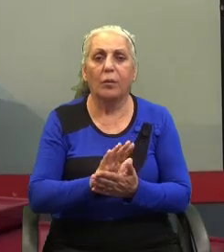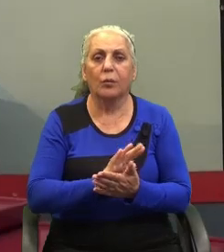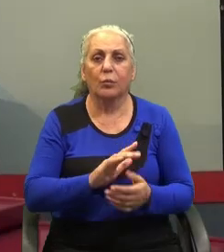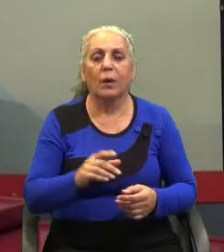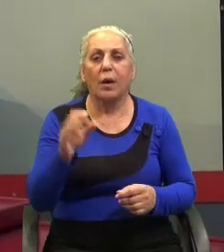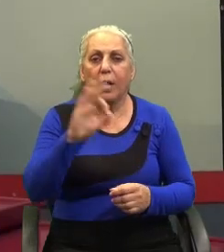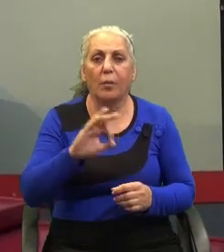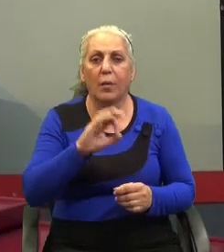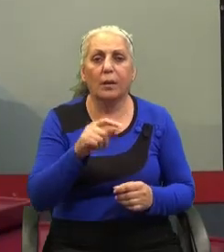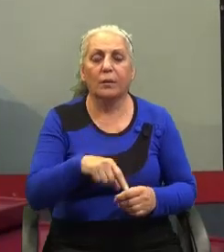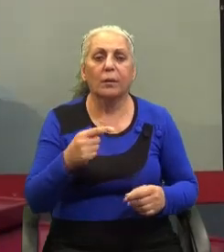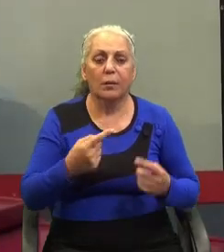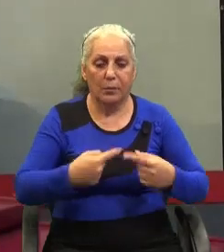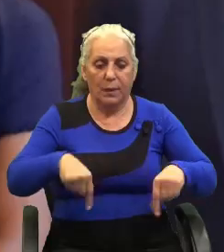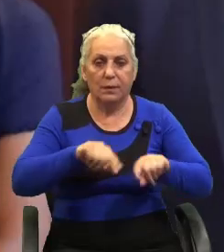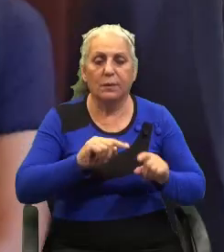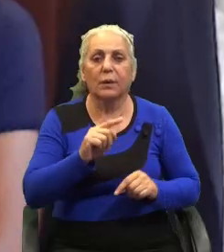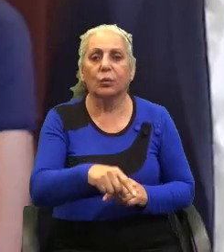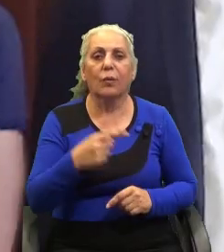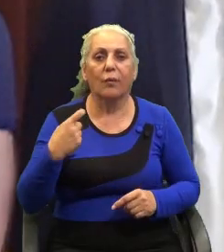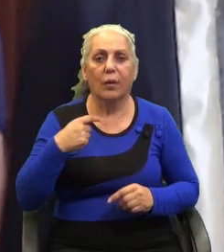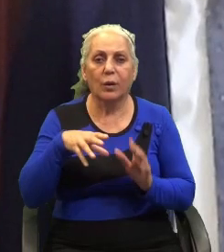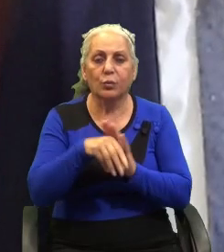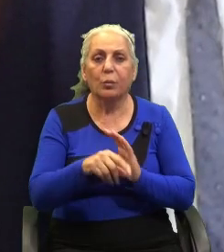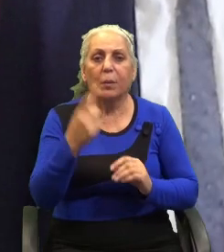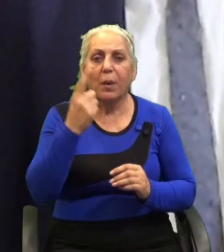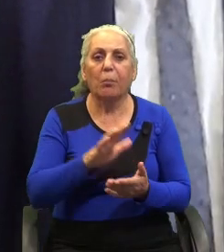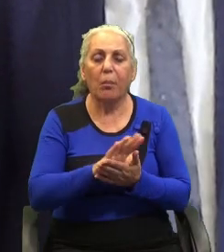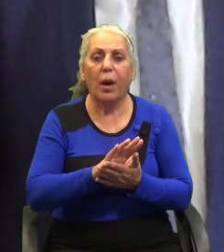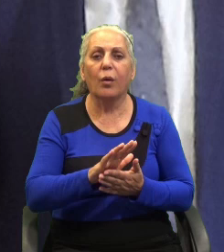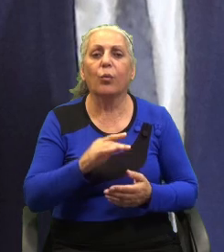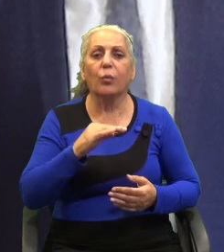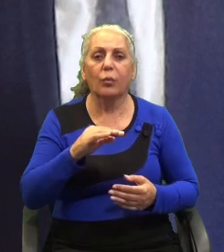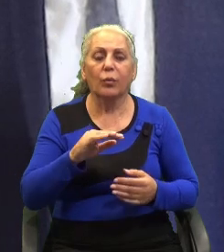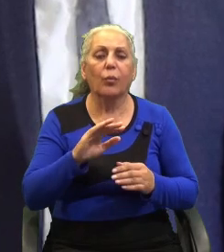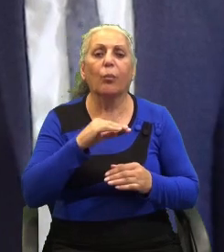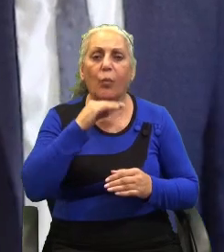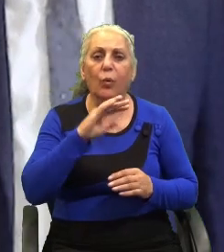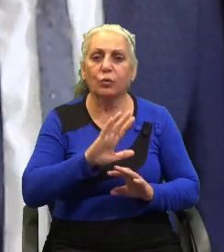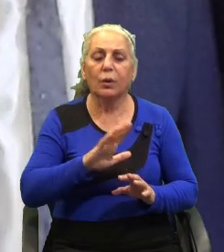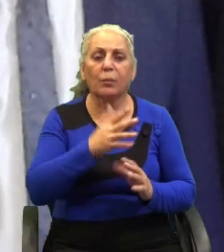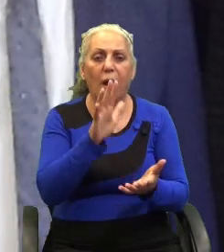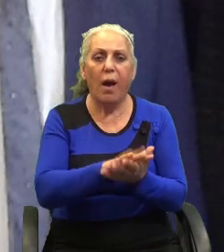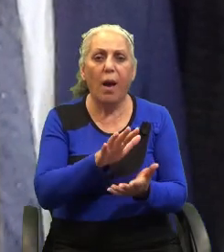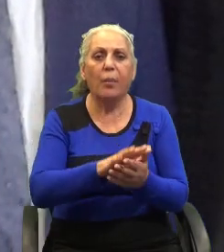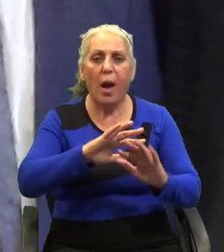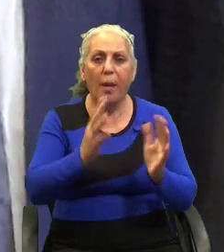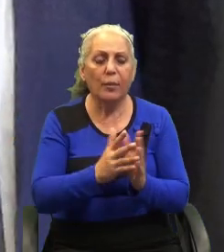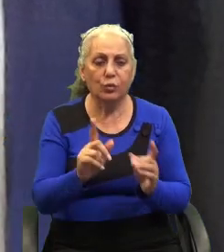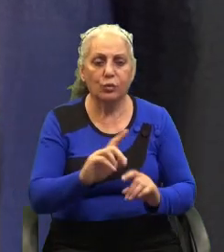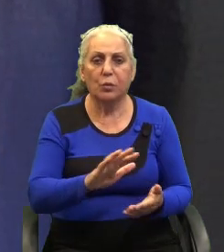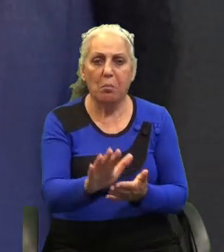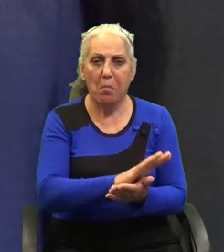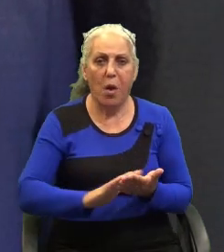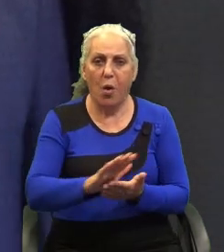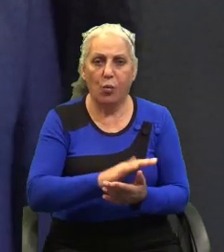իրականացնում մարզկենտրոն Վանաձորում, նպատակ ունենալով ոչ միայն մաքրելու ամենուր թափված աղբա, այլև իրենց օրինակով ցույց տալու,